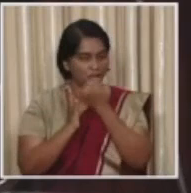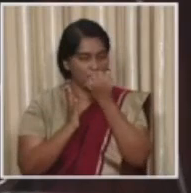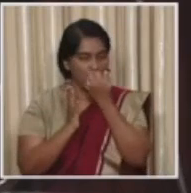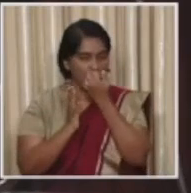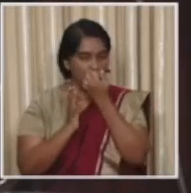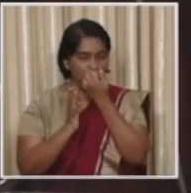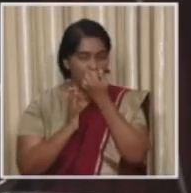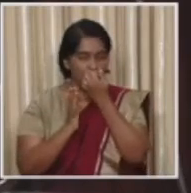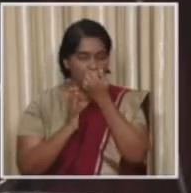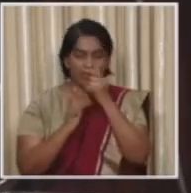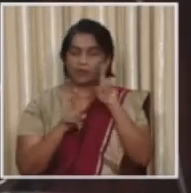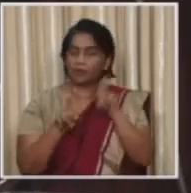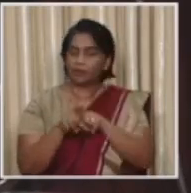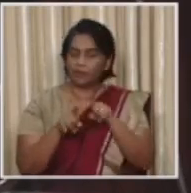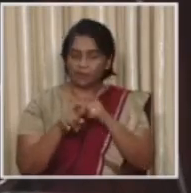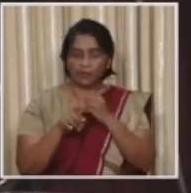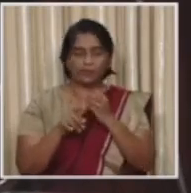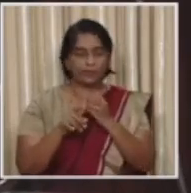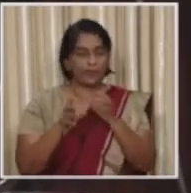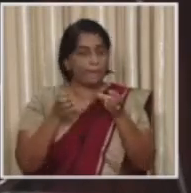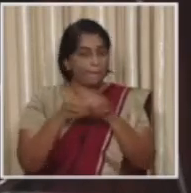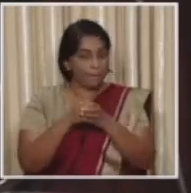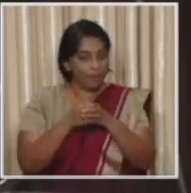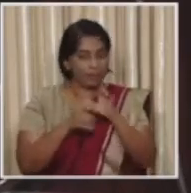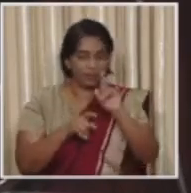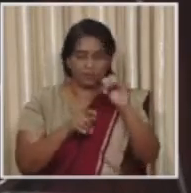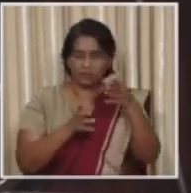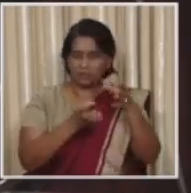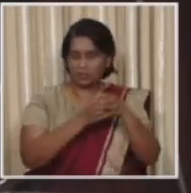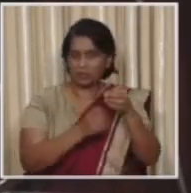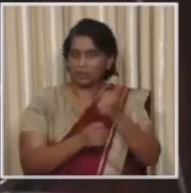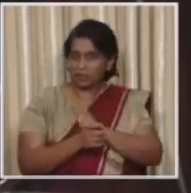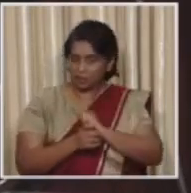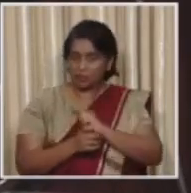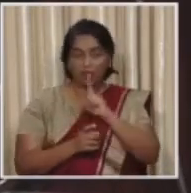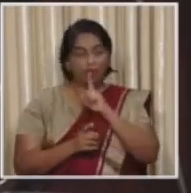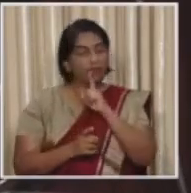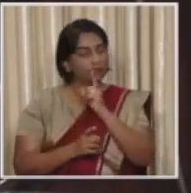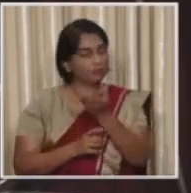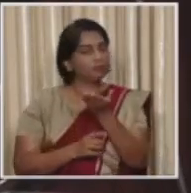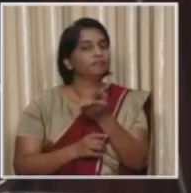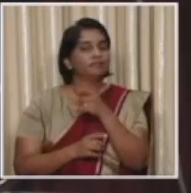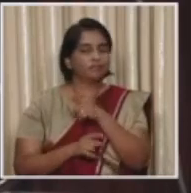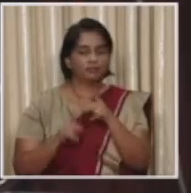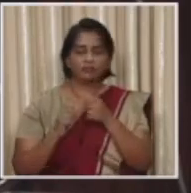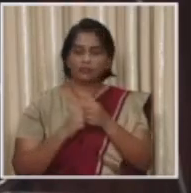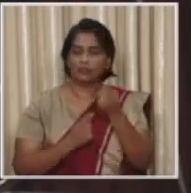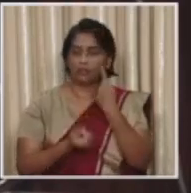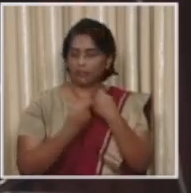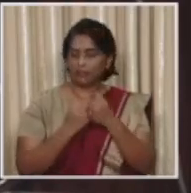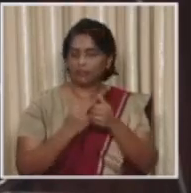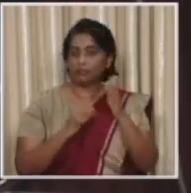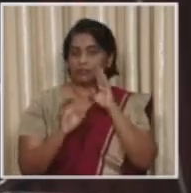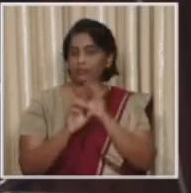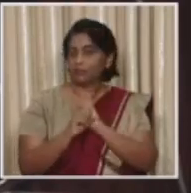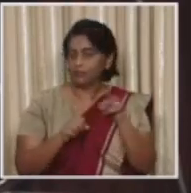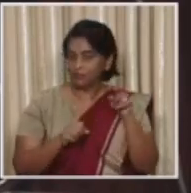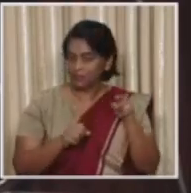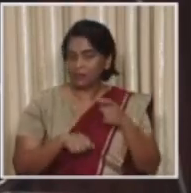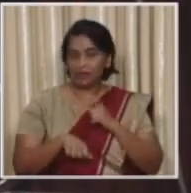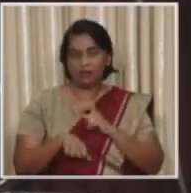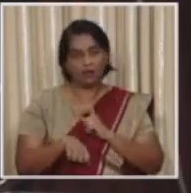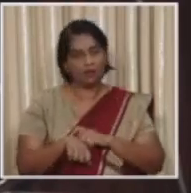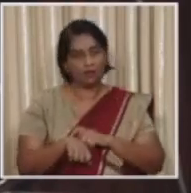යම්සි ආකාරයකට කිසියම් පක්ෂයක් කැමති නම් ඒ සම්බන්ධයෙන් ඉල්ලීමක් කළා ඒ අනුව කරන විශ්ලේෂණයක් ජනගත කිරීමට